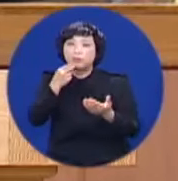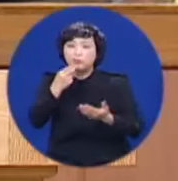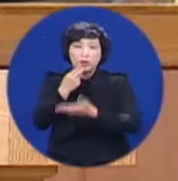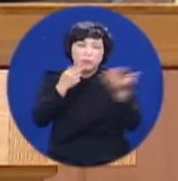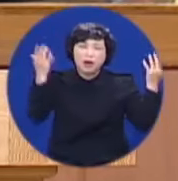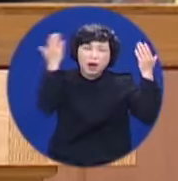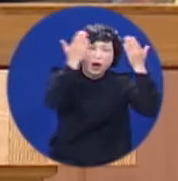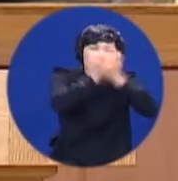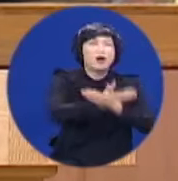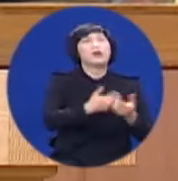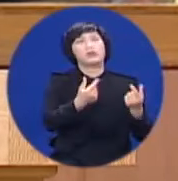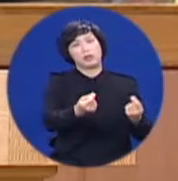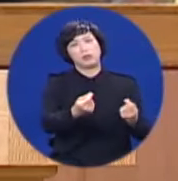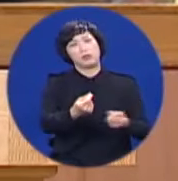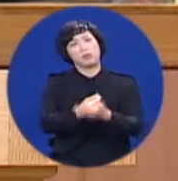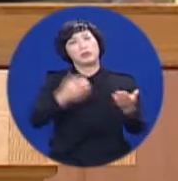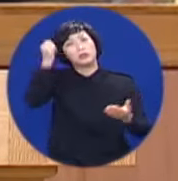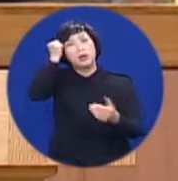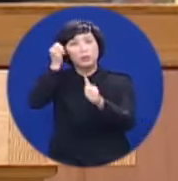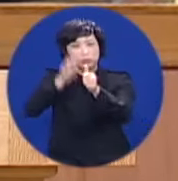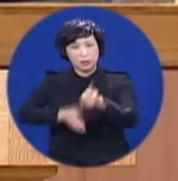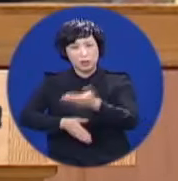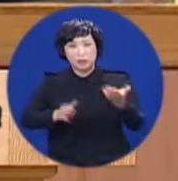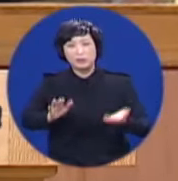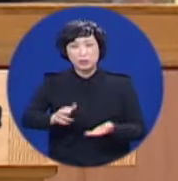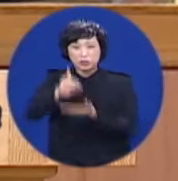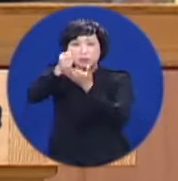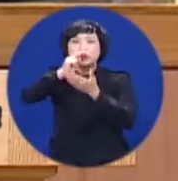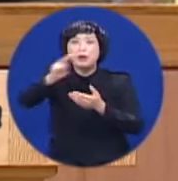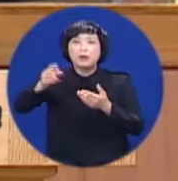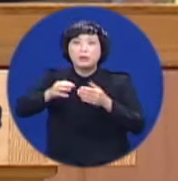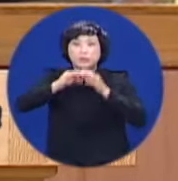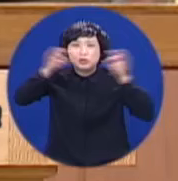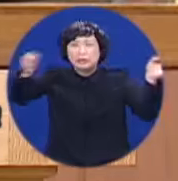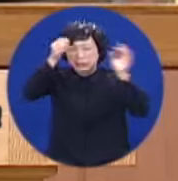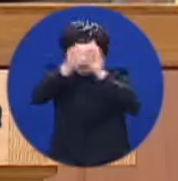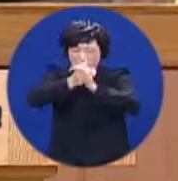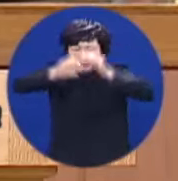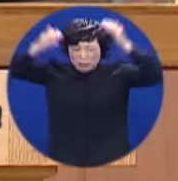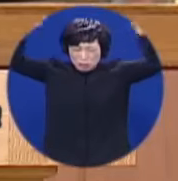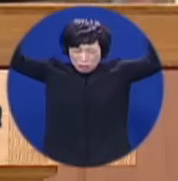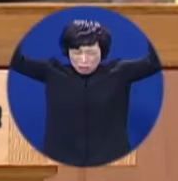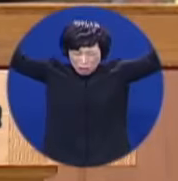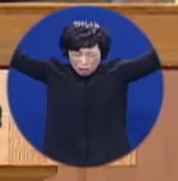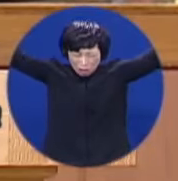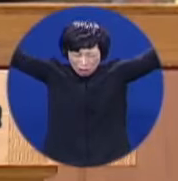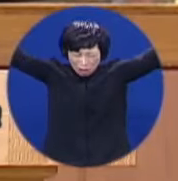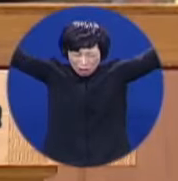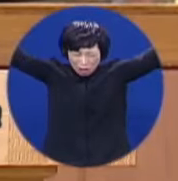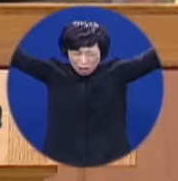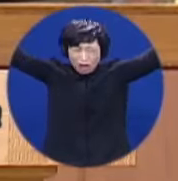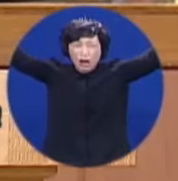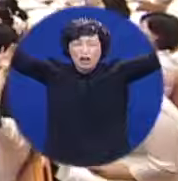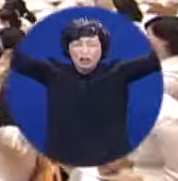캄캄한 밤중이라는 사실을 알아야 합니다. 주여 삼창하고 기도하겠습니다. 주여,